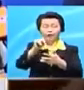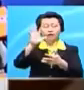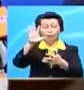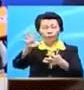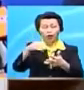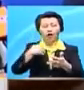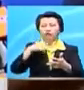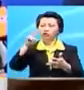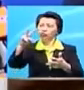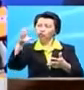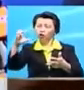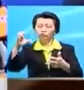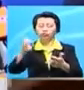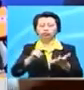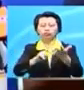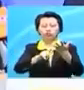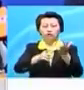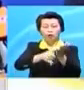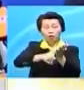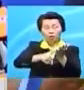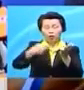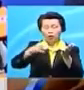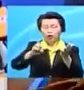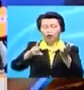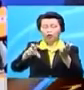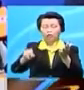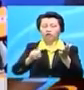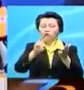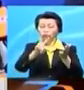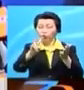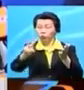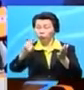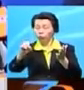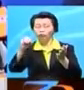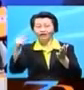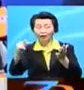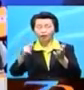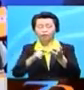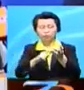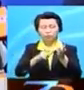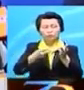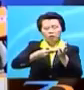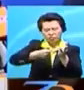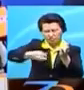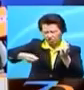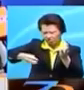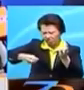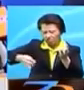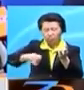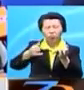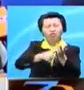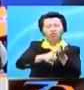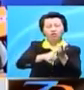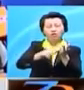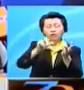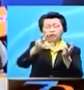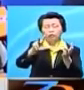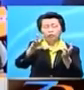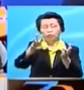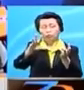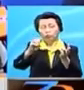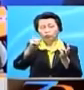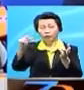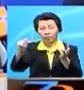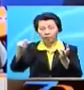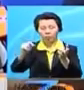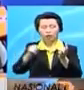butir, heroin 220 gram, serbuk ekstasi 35 gram,